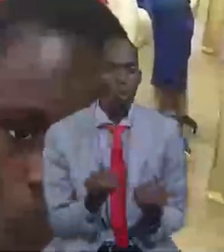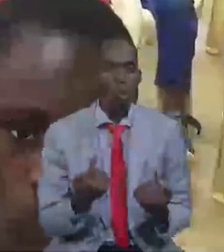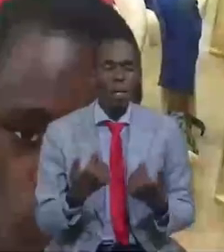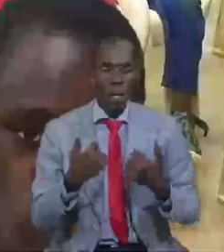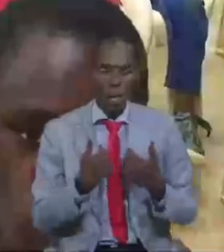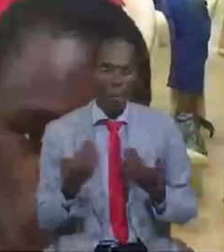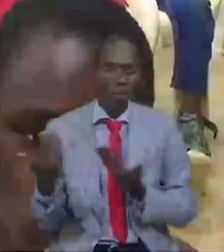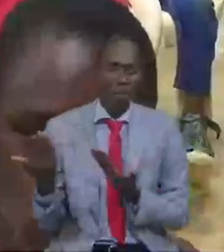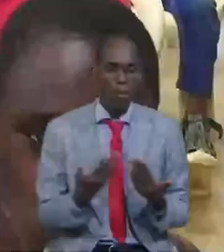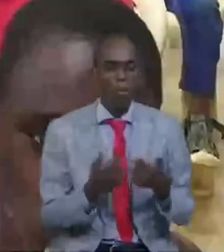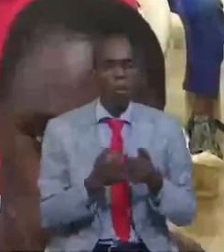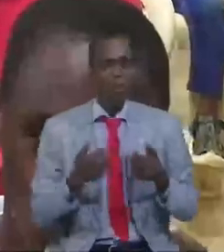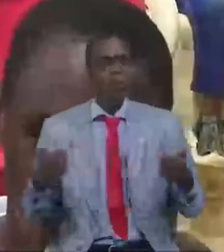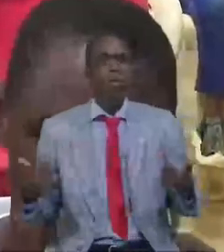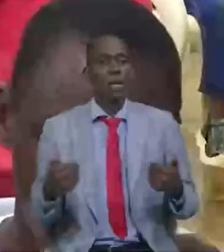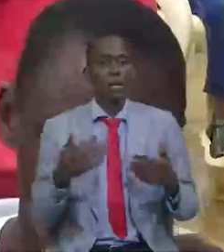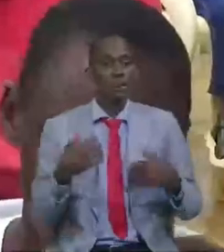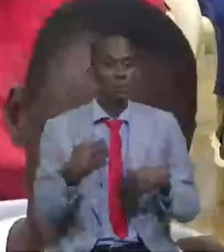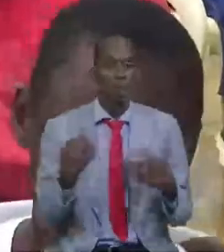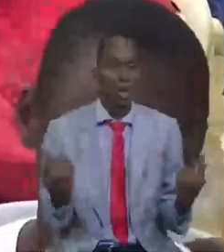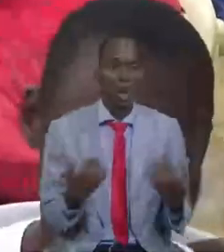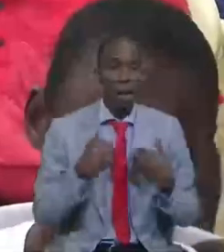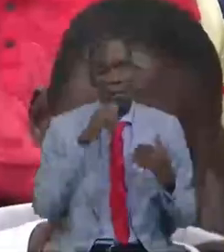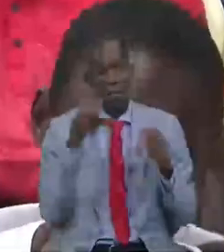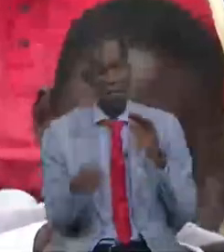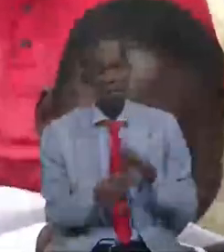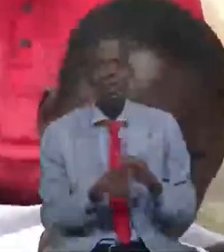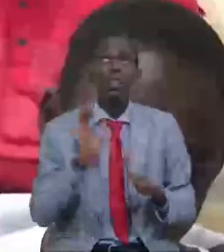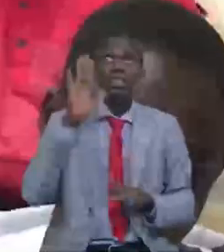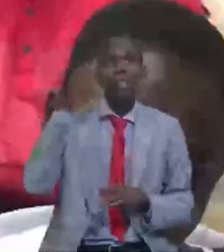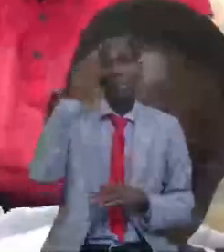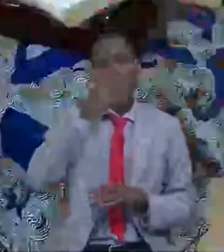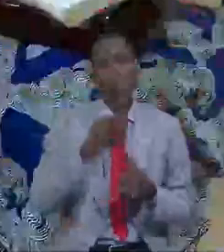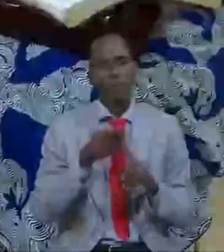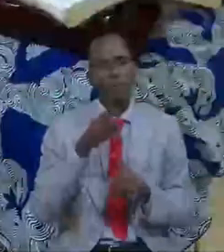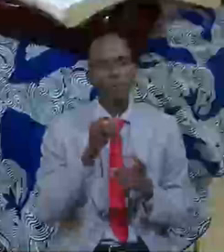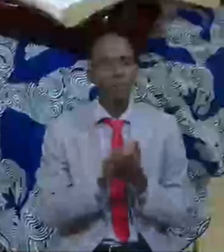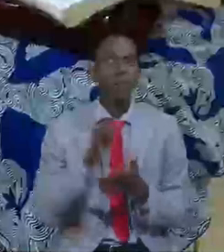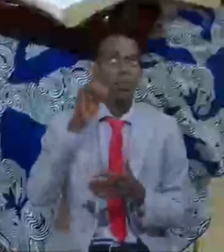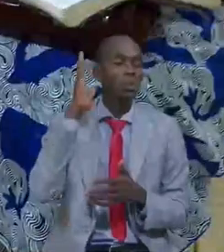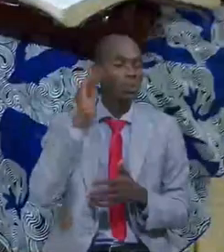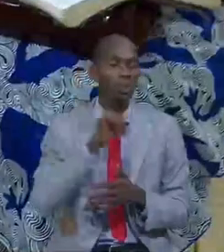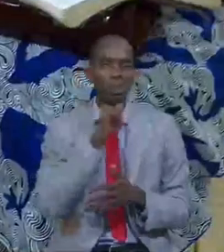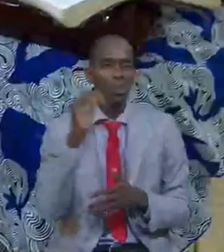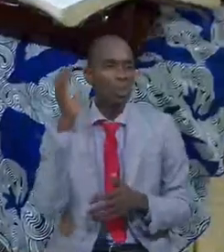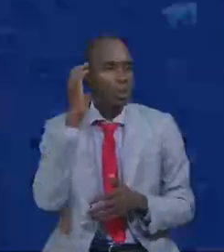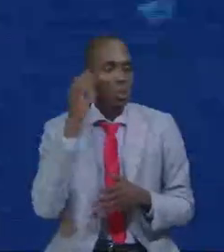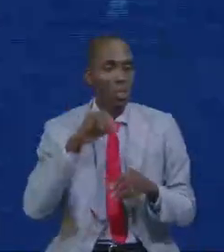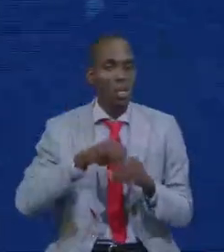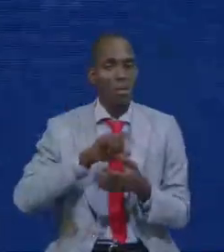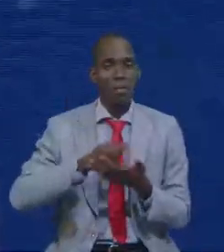vos crimes qui mènent séparation entre vous et votre Dieu, ce sont vos péchés qui vous caillent sa face et l'empêchent de vous écouter. Verset 3, car vos